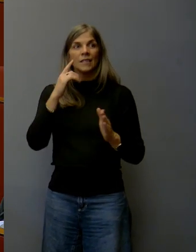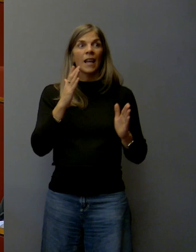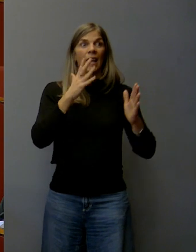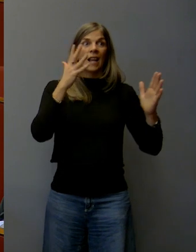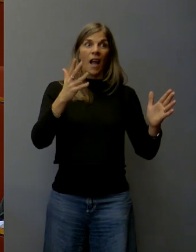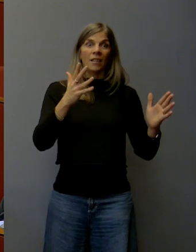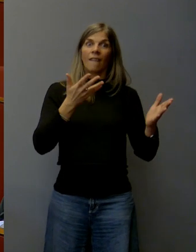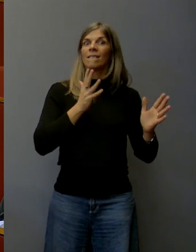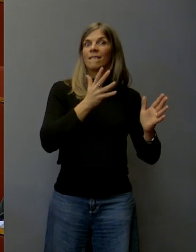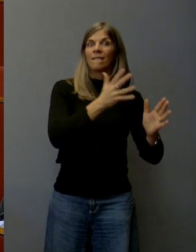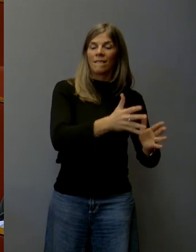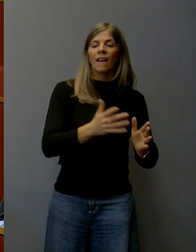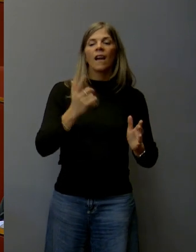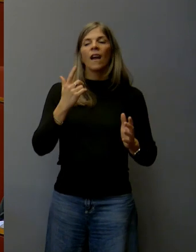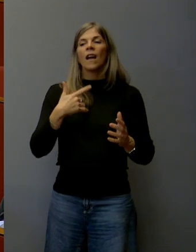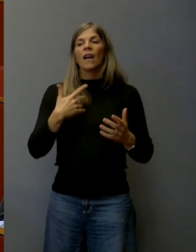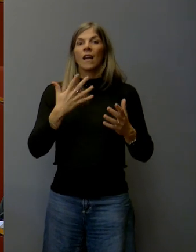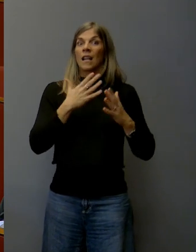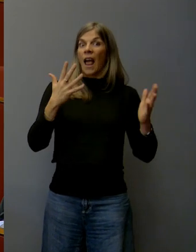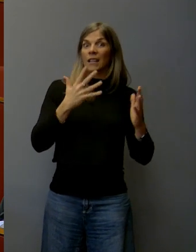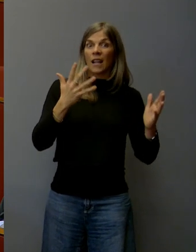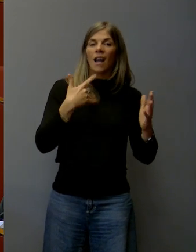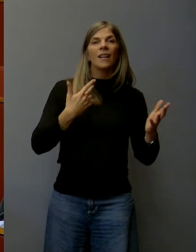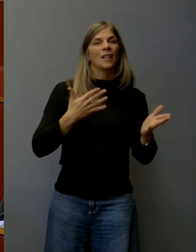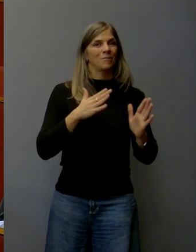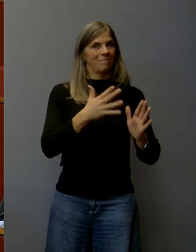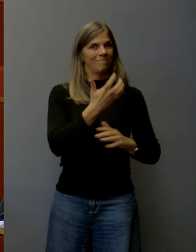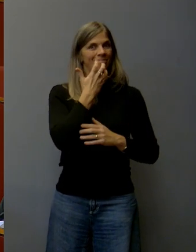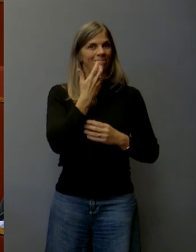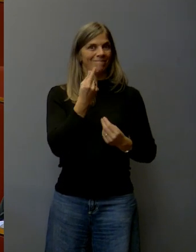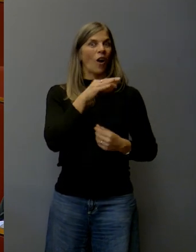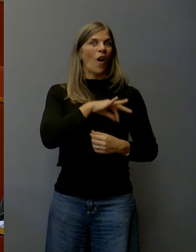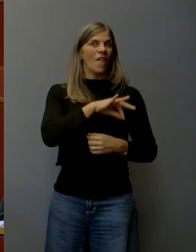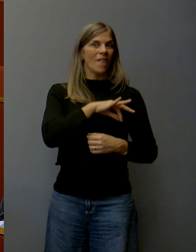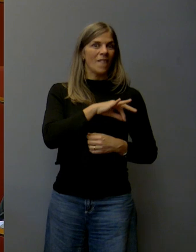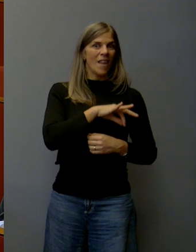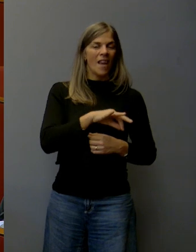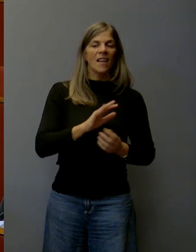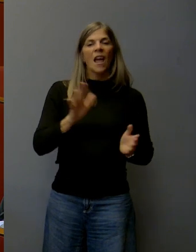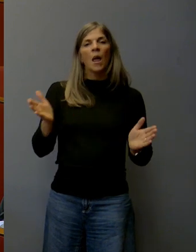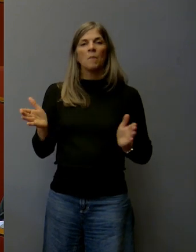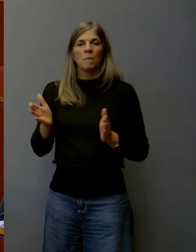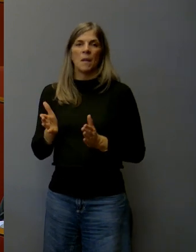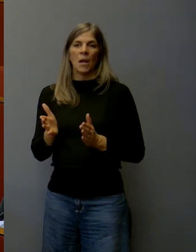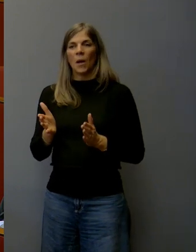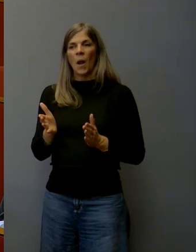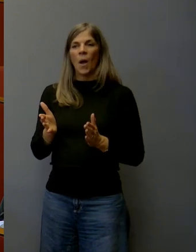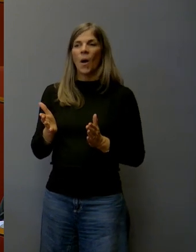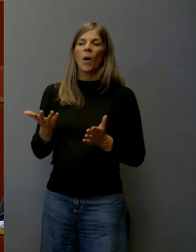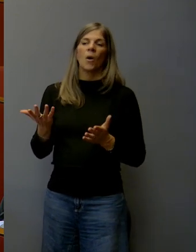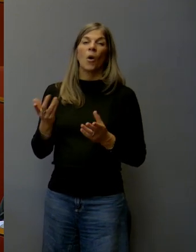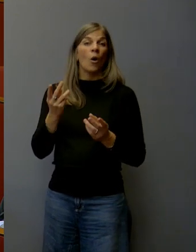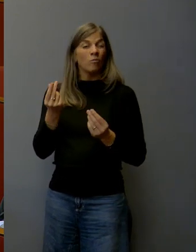non ha grande mostra non è grande e sparisce non attenzione probabilmente non c'è l'attenzione